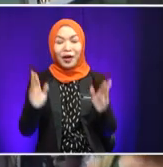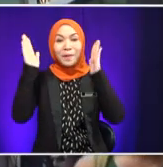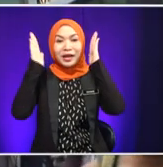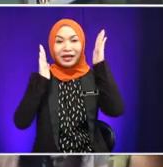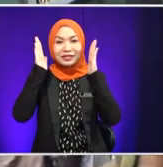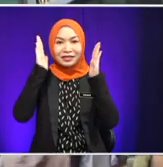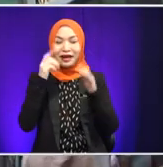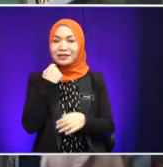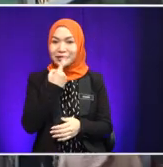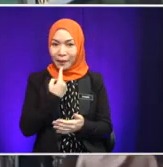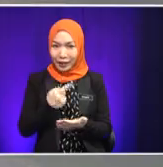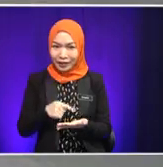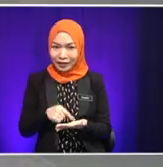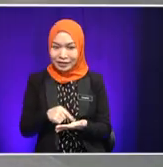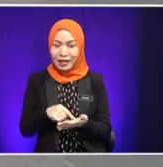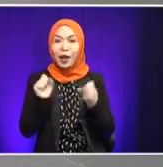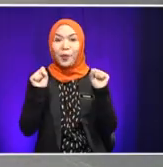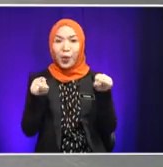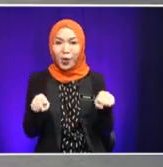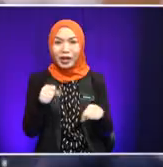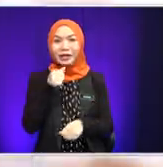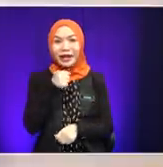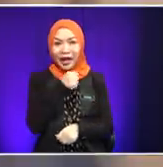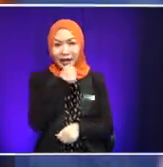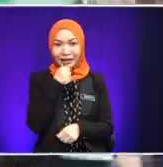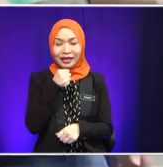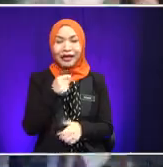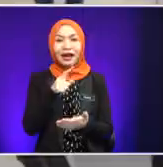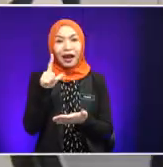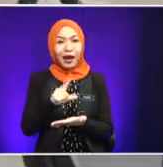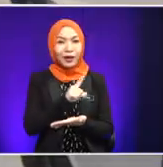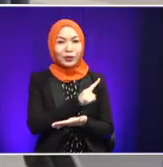Siapa di sini boleh nyanyikan lagu negaraku